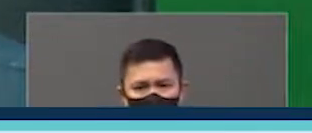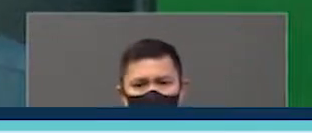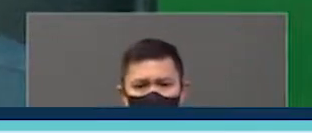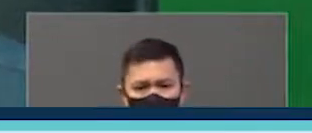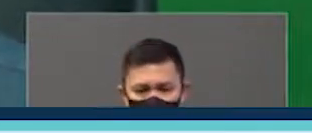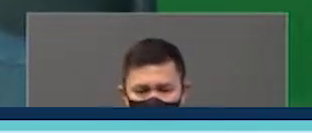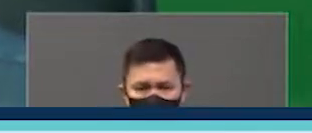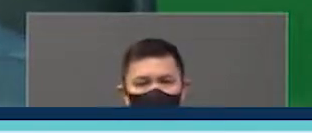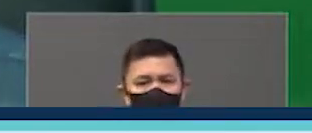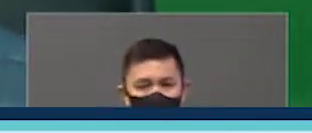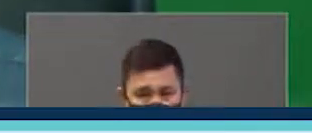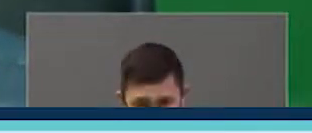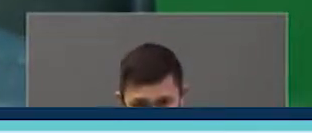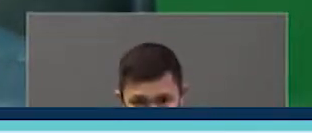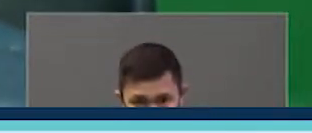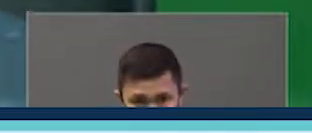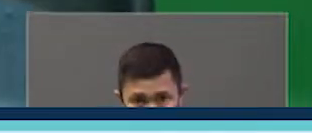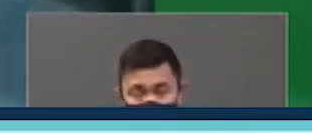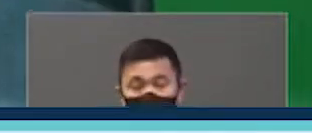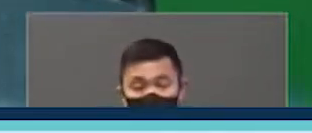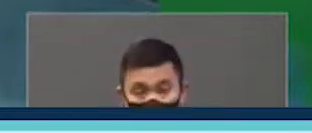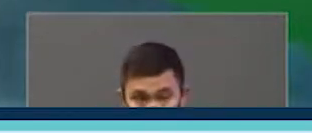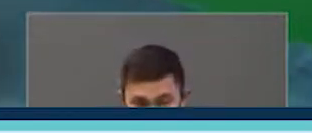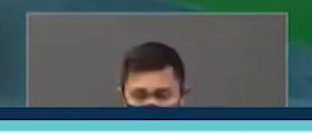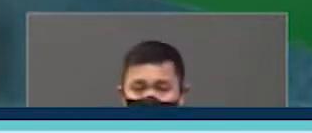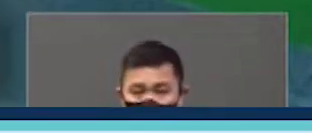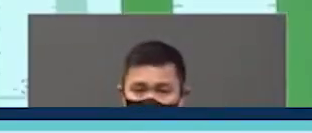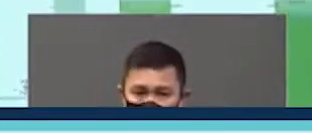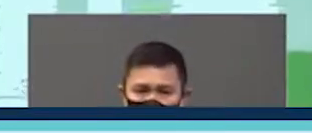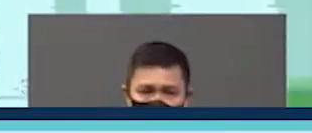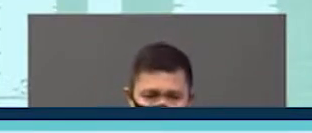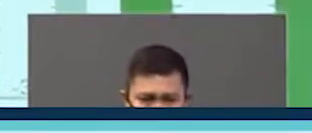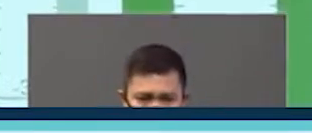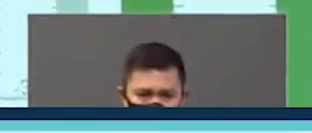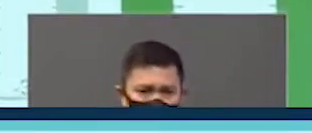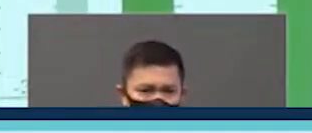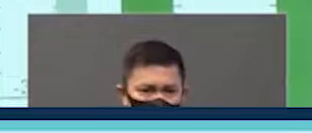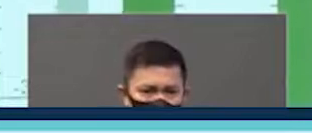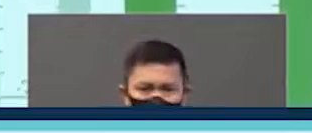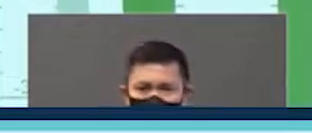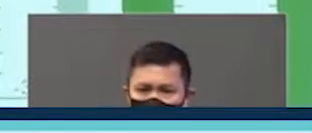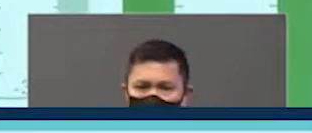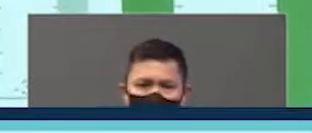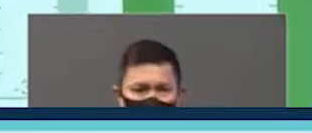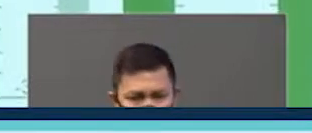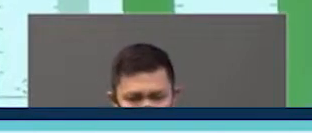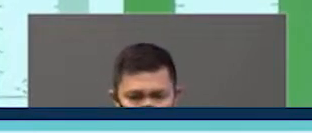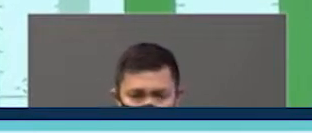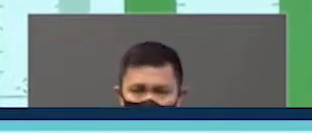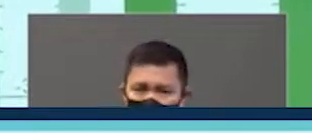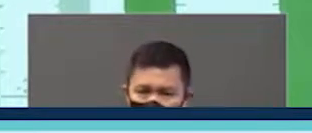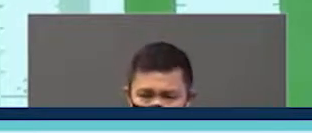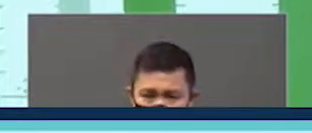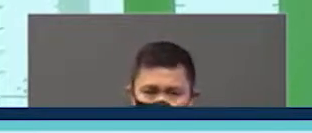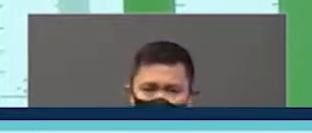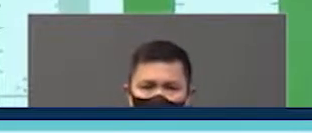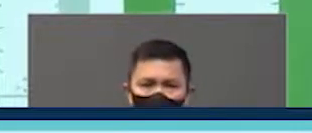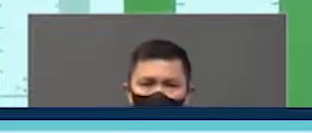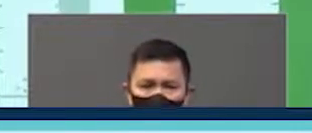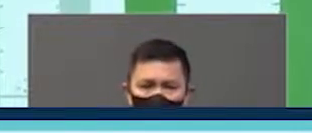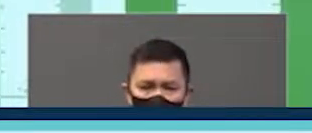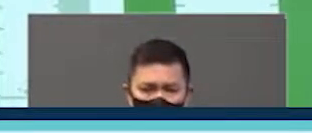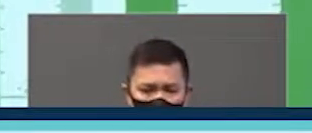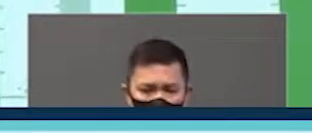สังคมและความมั่นคงของมนุษย์กล่าวว่าที่ผ่านมารัฐบาลได้ทำโครงการเคหะประชาถูกให้กับคนมีรายได้น้อย